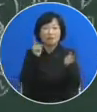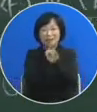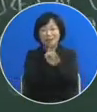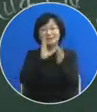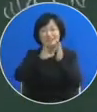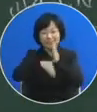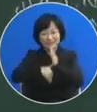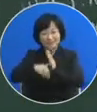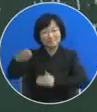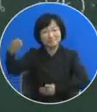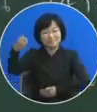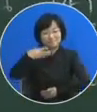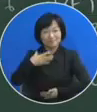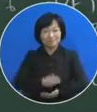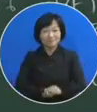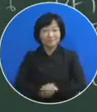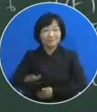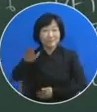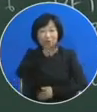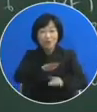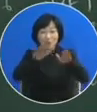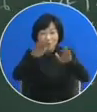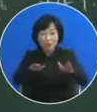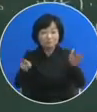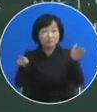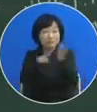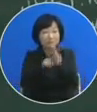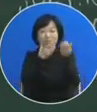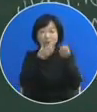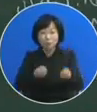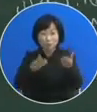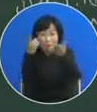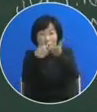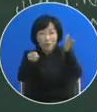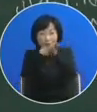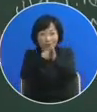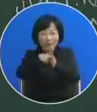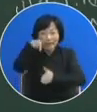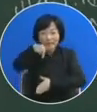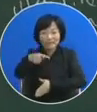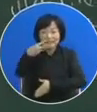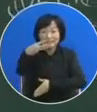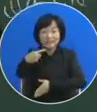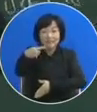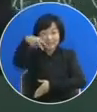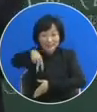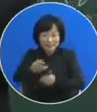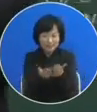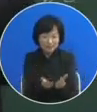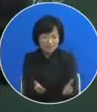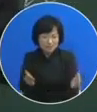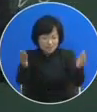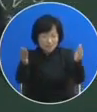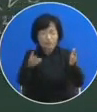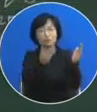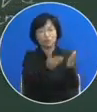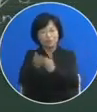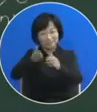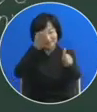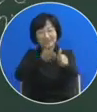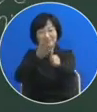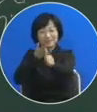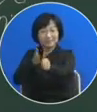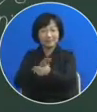여러분이 이 믿음 축복 그릇을 준비하는 축복이 있길 바랍니다. Today may you have the blessing of preparing your vessel for this blessing.